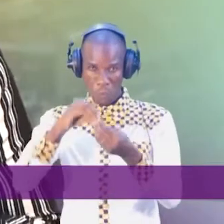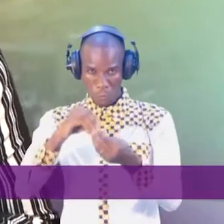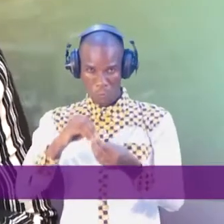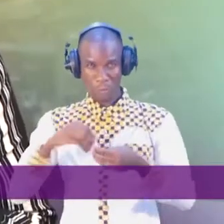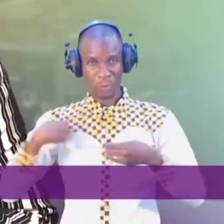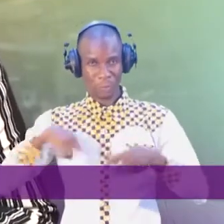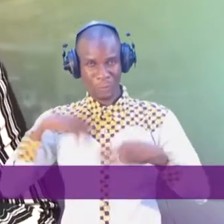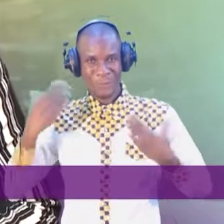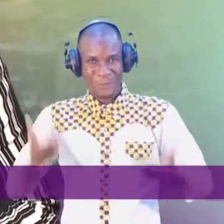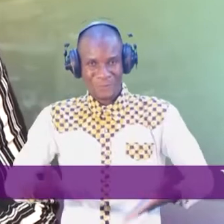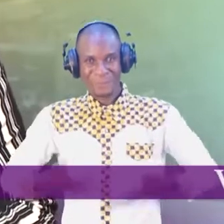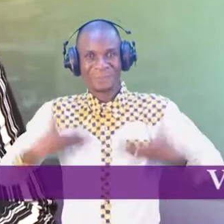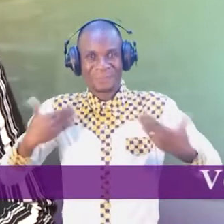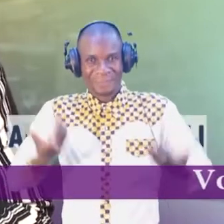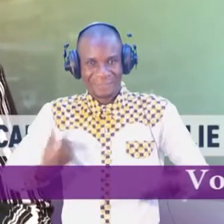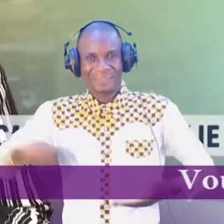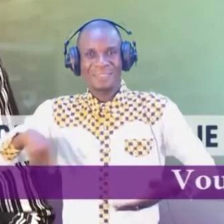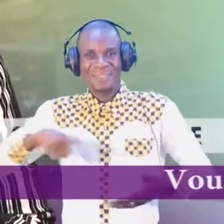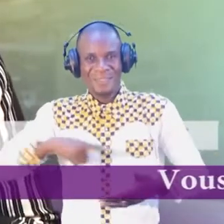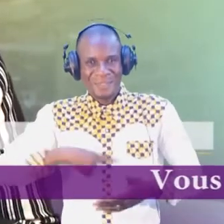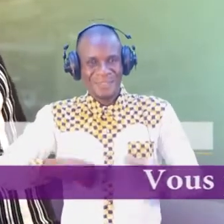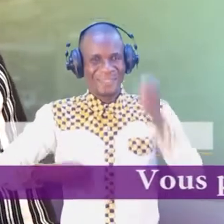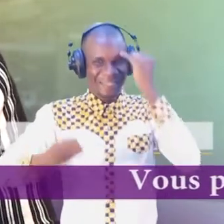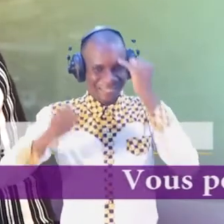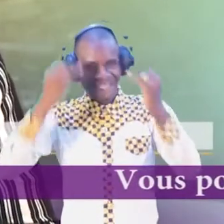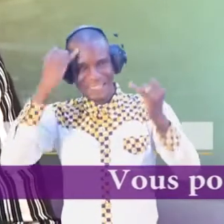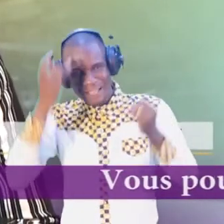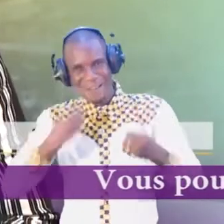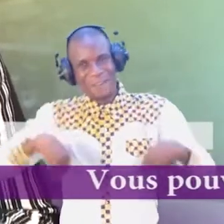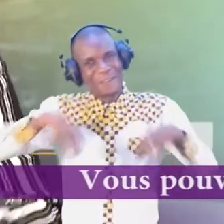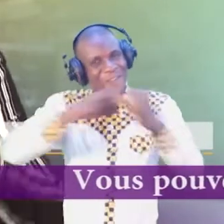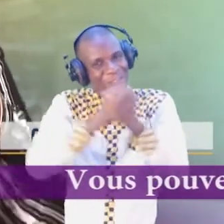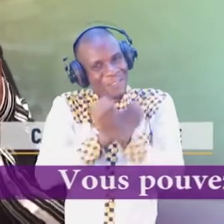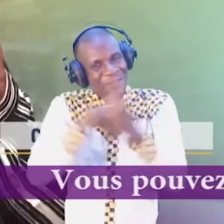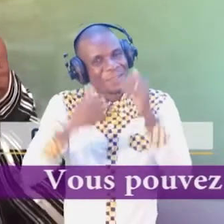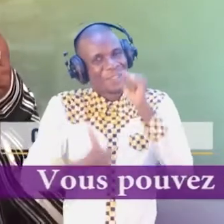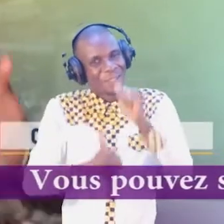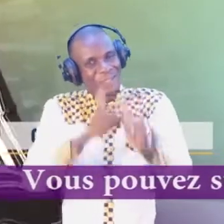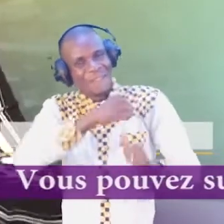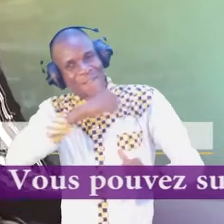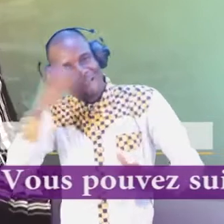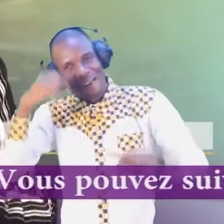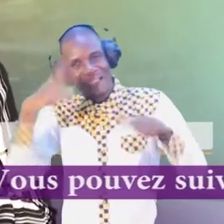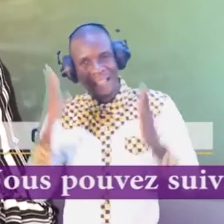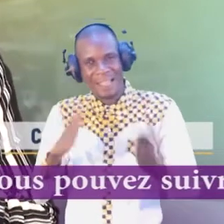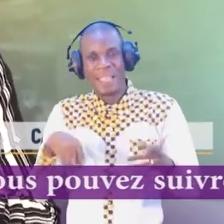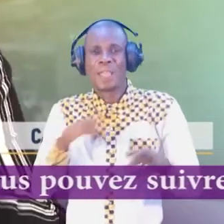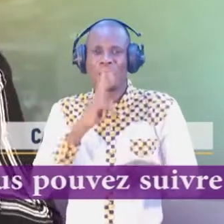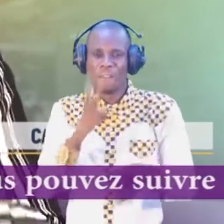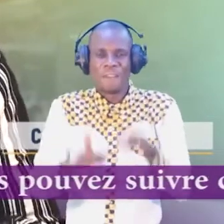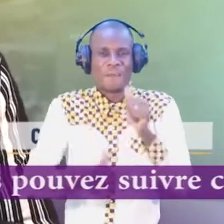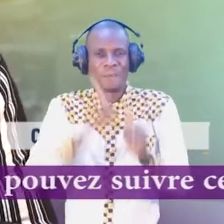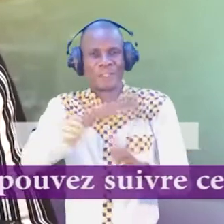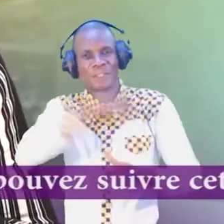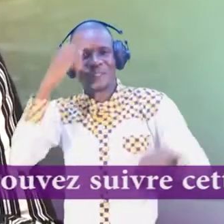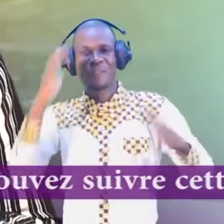malamu. Bienvenue une fois encore. Boyei malamu lisusu na eteni na biso yo ya kolongono na nzoto. Nous allons parler sur